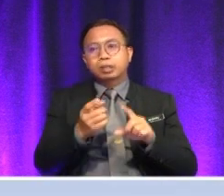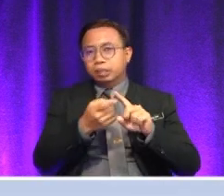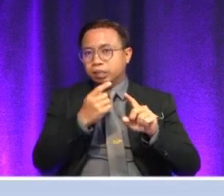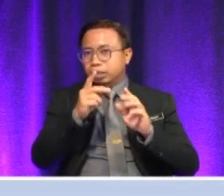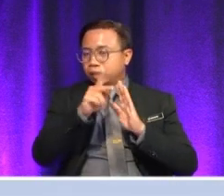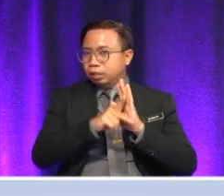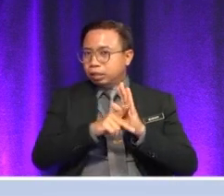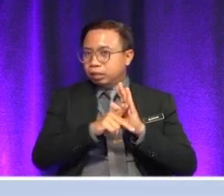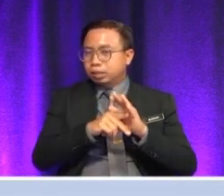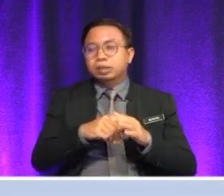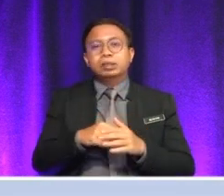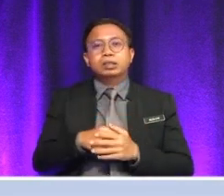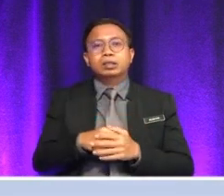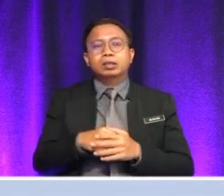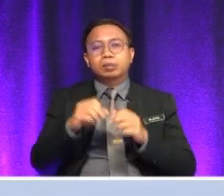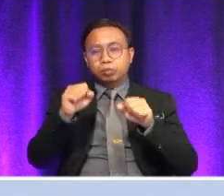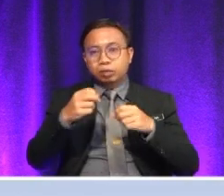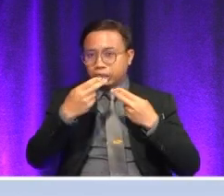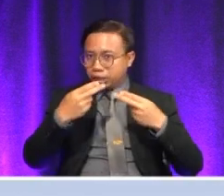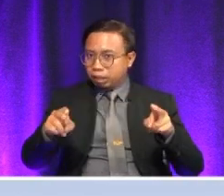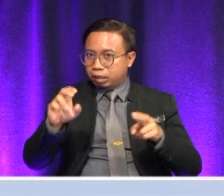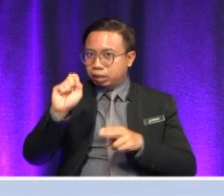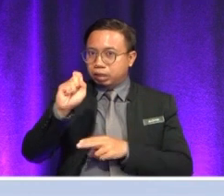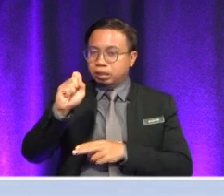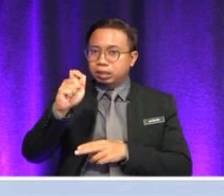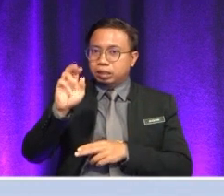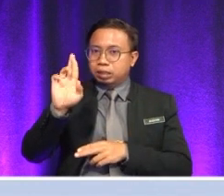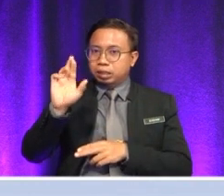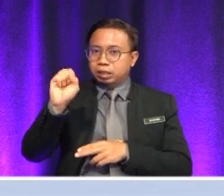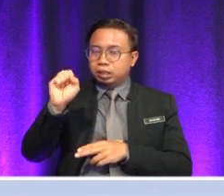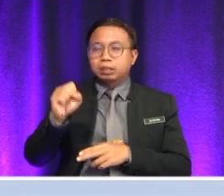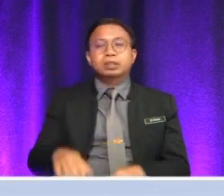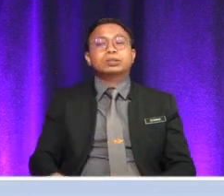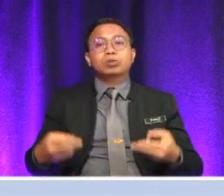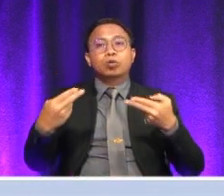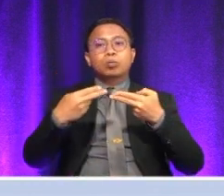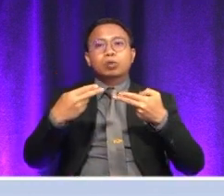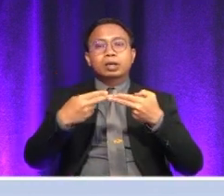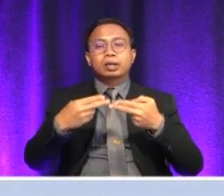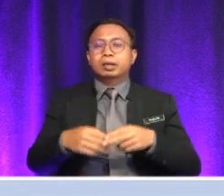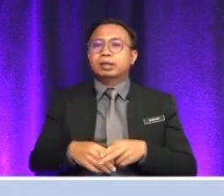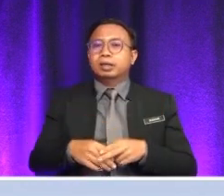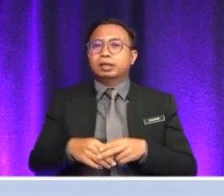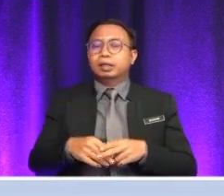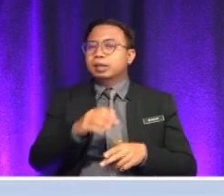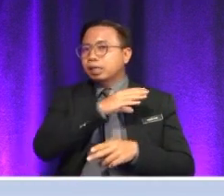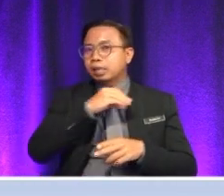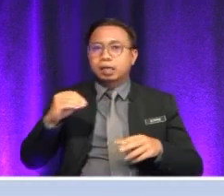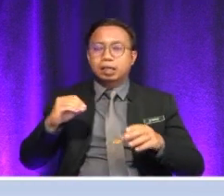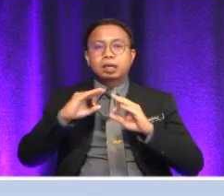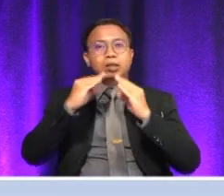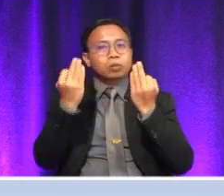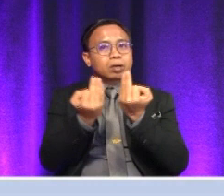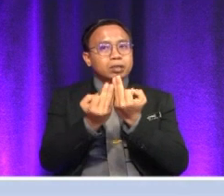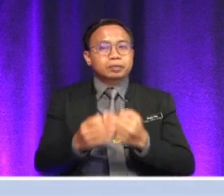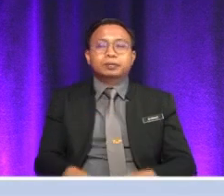kegiatan tidak berfaedah. Okey, boleh menghilangkan stres. Hubungan interpersonal yang baik sesama rakan dan keluarga macam tadi. Tak adalah